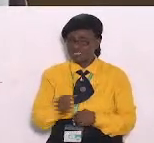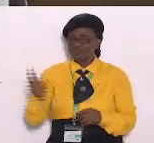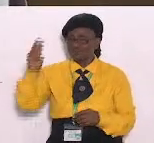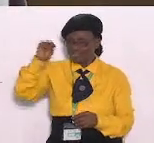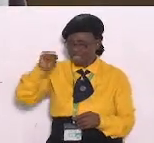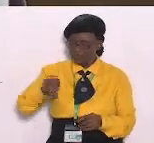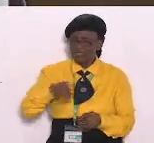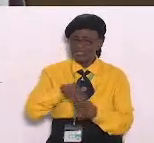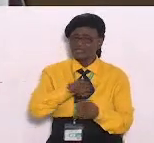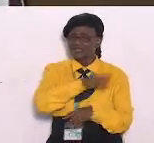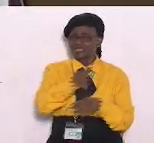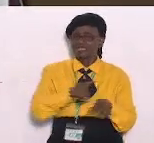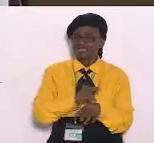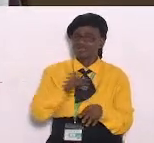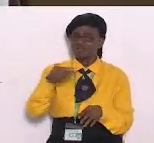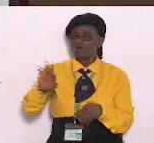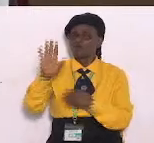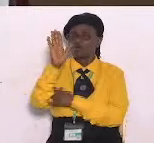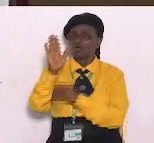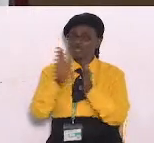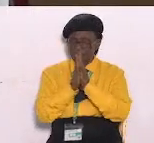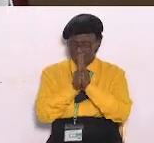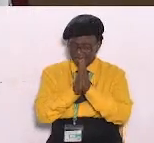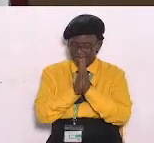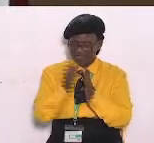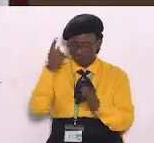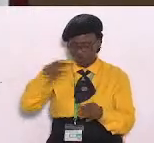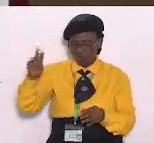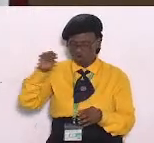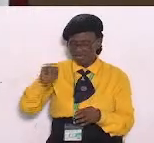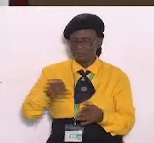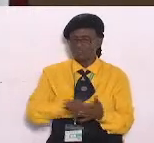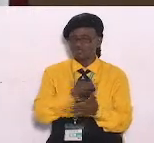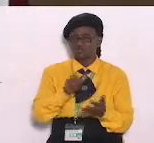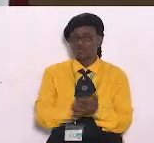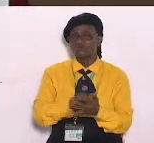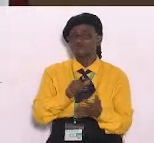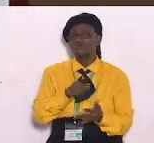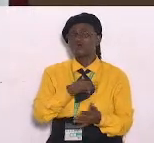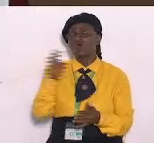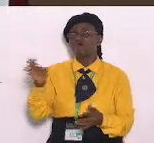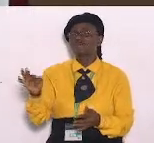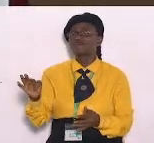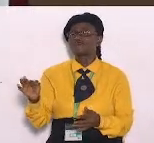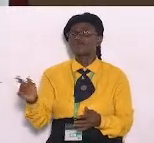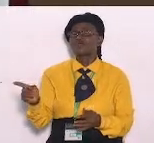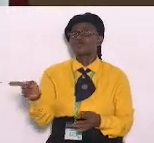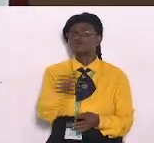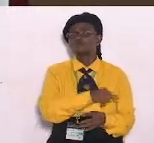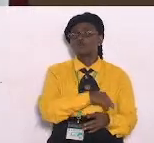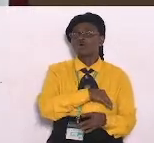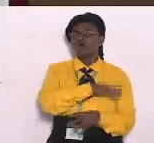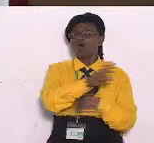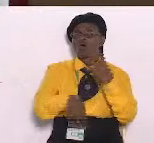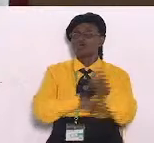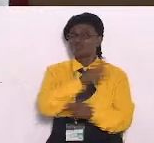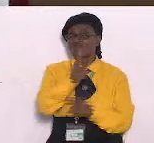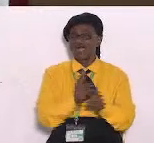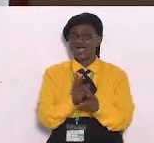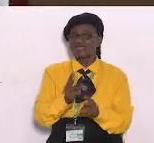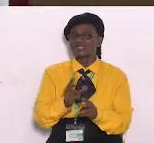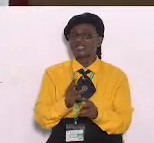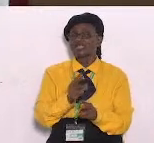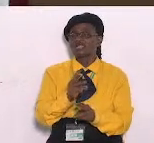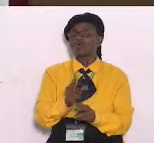de Dieu prie prie pour eux ceux qui sont partout dans le monde